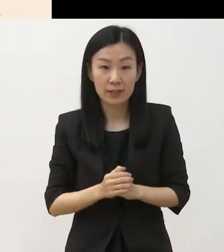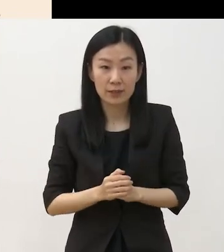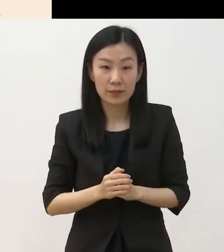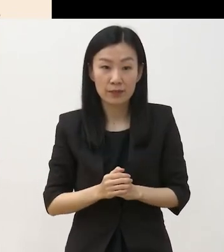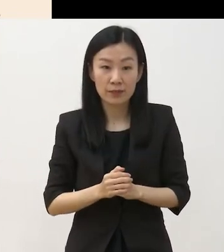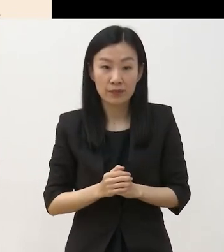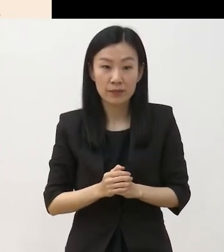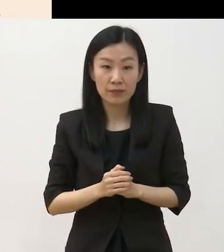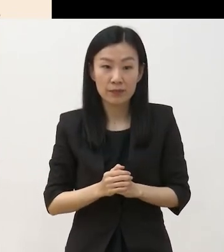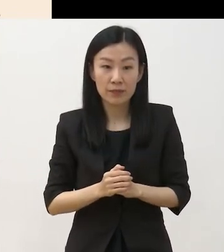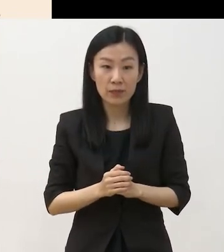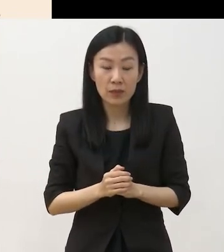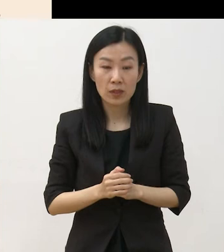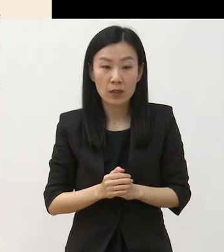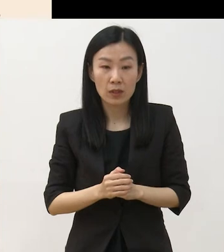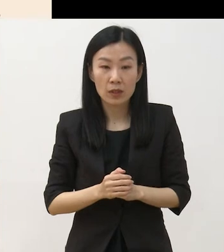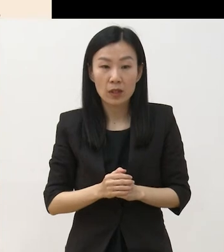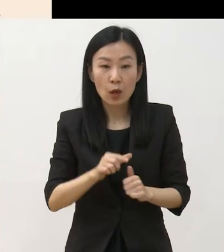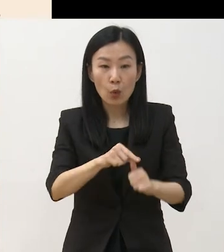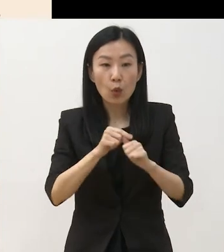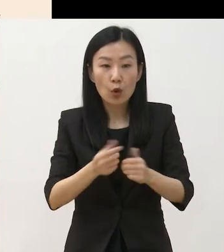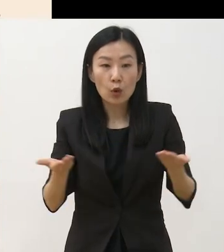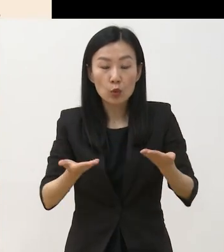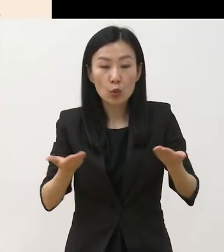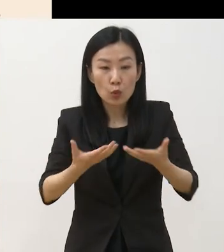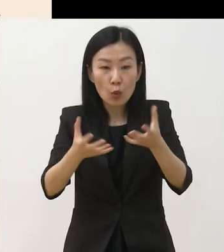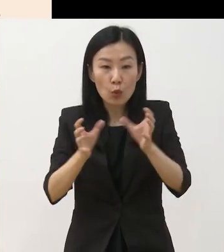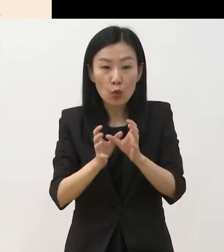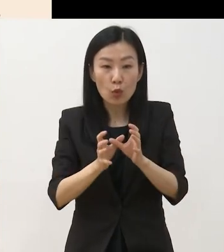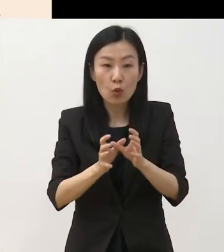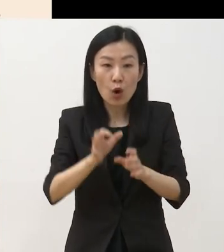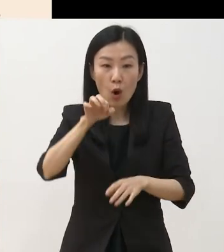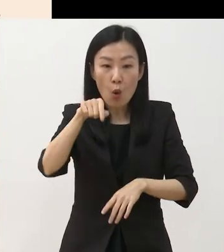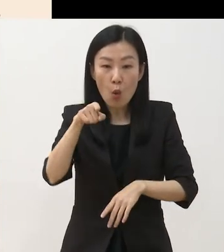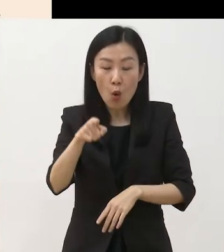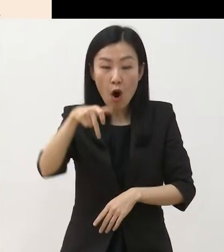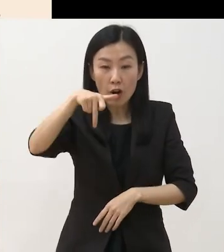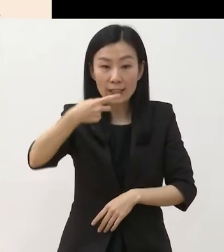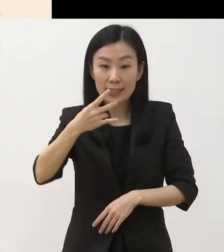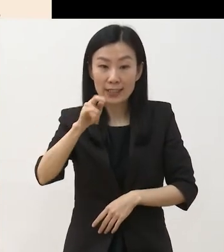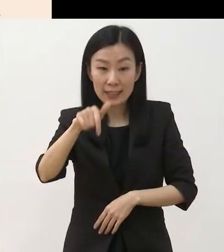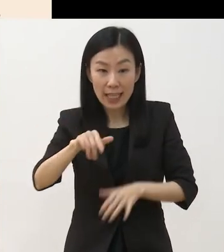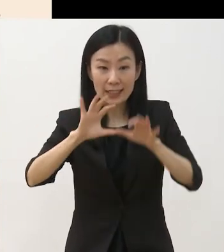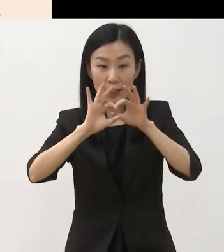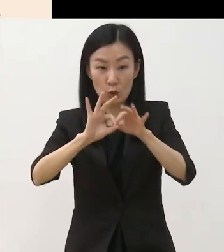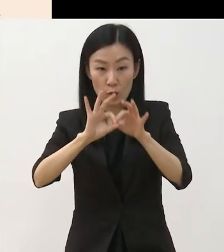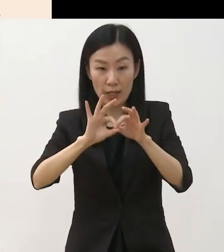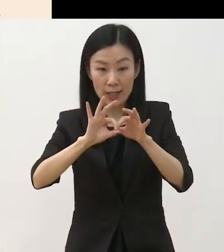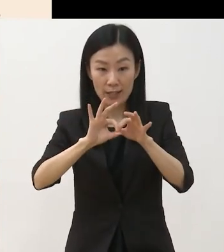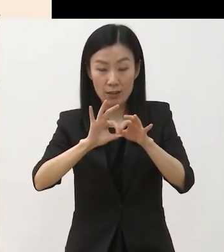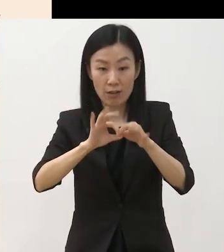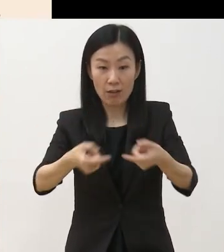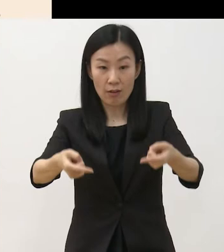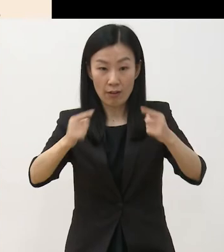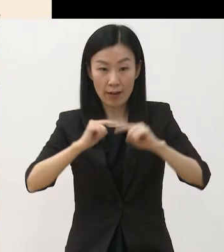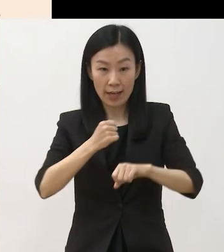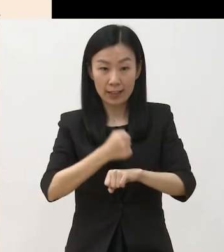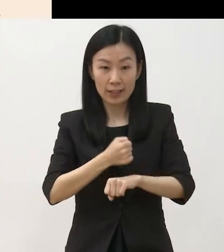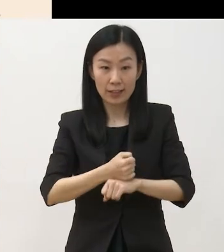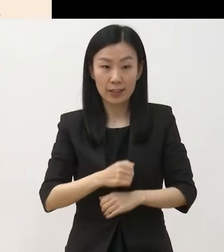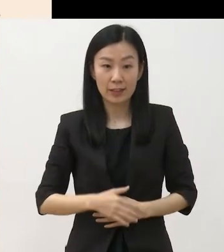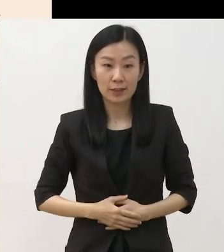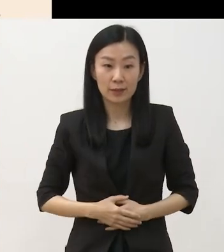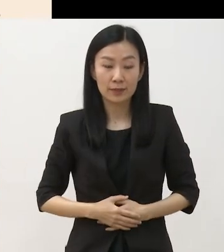일모아 시스템 등을 통해서 채용하고 이력 관리를 하셔야 합니다. 그리고 장애인 고용촉진법